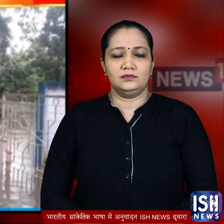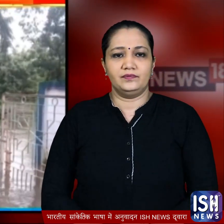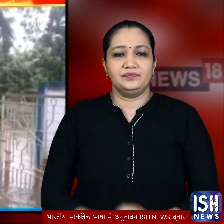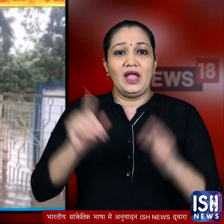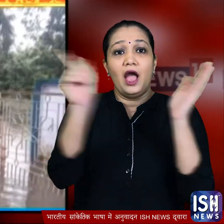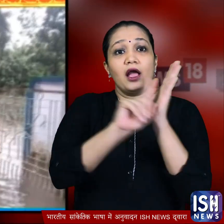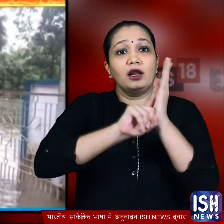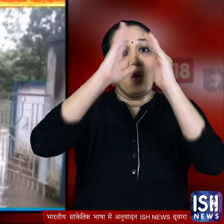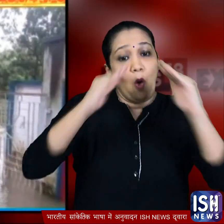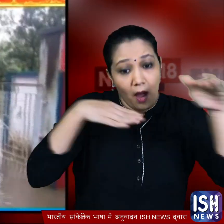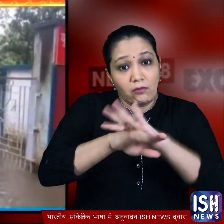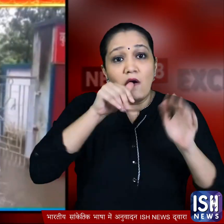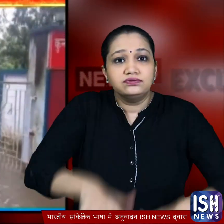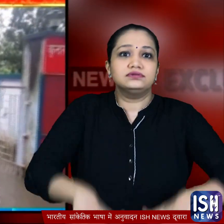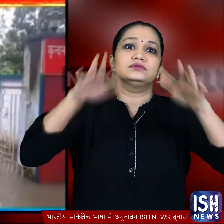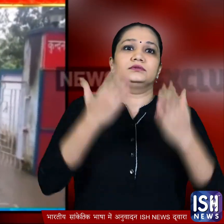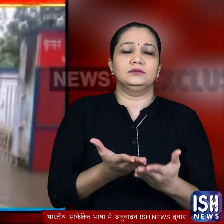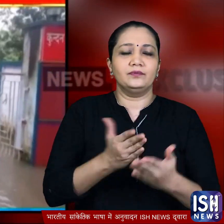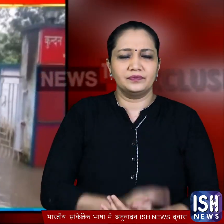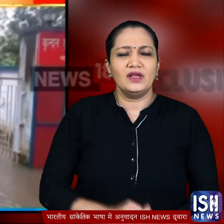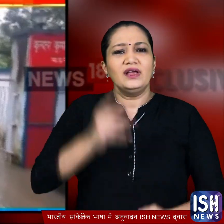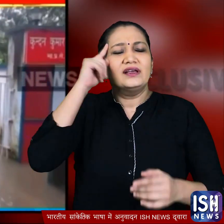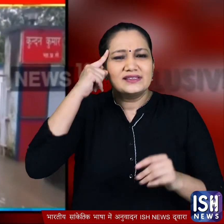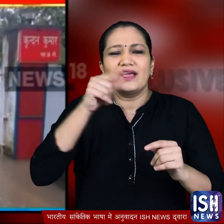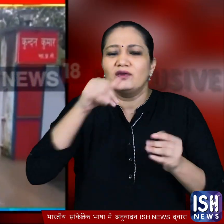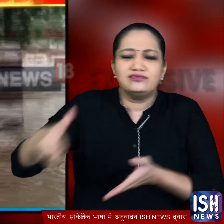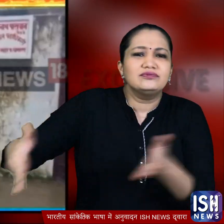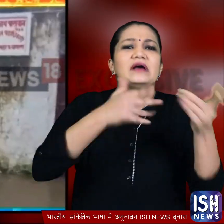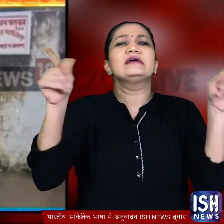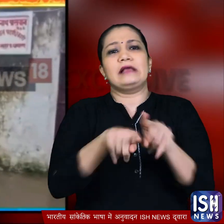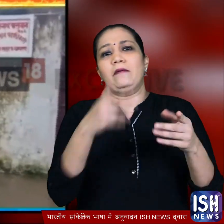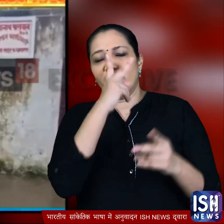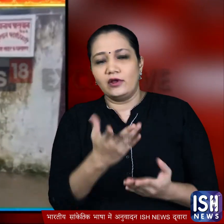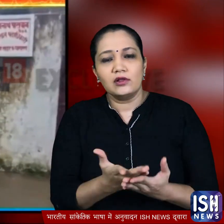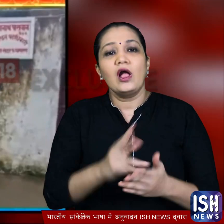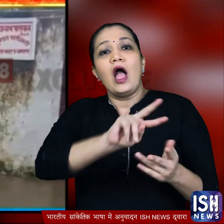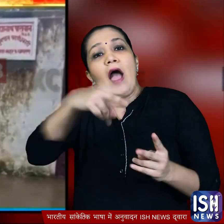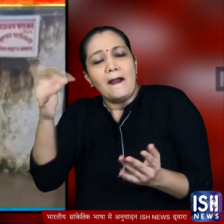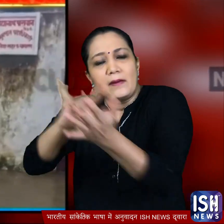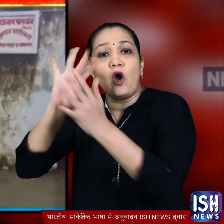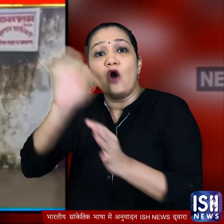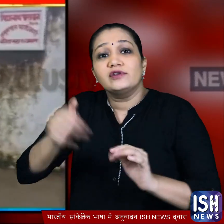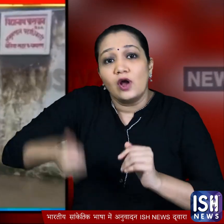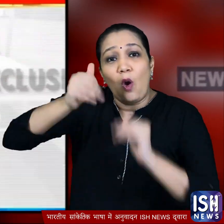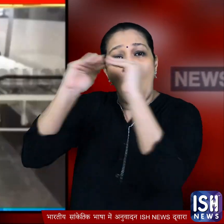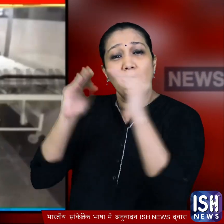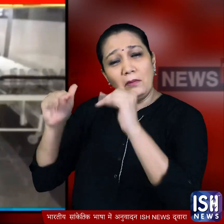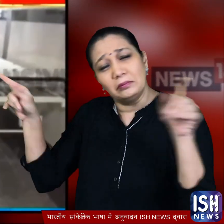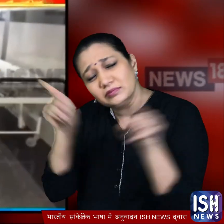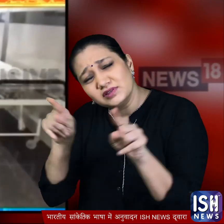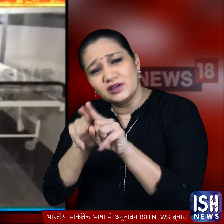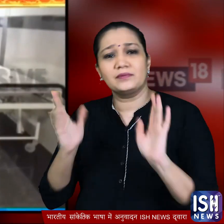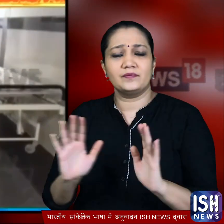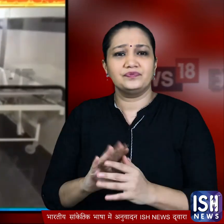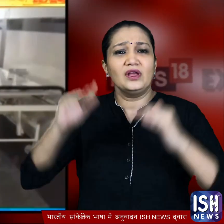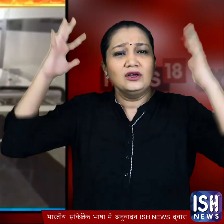और कलेक्टर के घर में पानी जमा हो गया, जिसे देखकर ऐसा लगा मानो वो कोई झील हो। यही हाल शहर के कई और अधिकारियों के आवास का भी हुआ। यहां तक